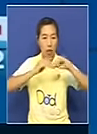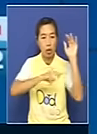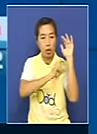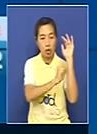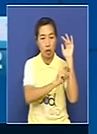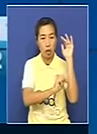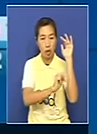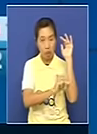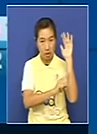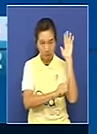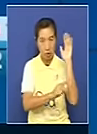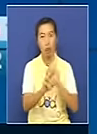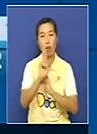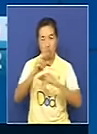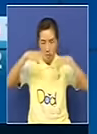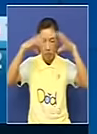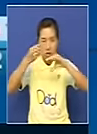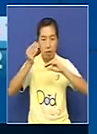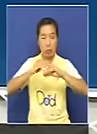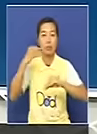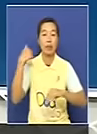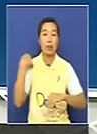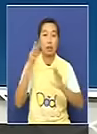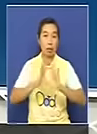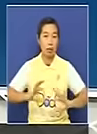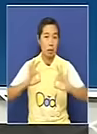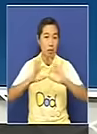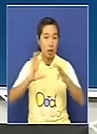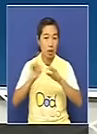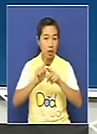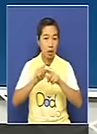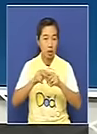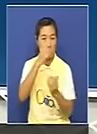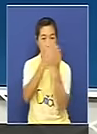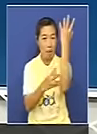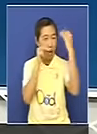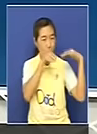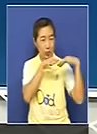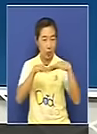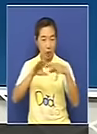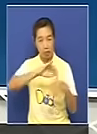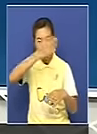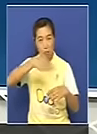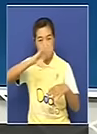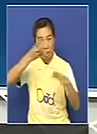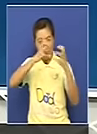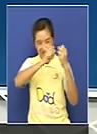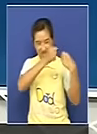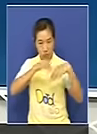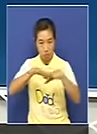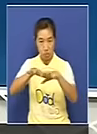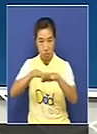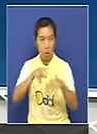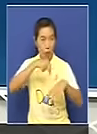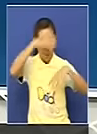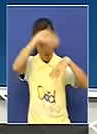รมราชจะต้องเฝ้าระวังฝนที่จะตกนะครับและที่สำคัญครับเรื่องของสถานการณ์น้ำป่าไหลหลากและดินโคลนถล่มนะครับหลังจากที่สะสม